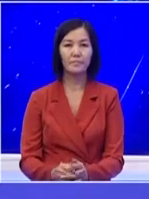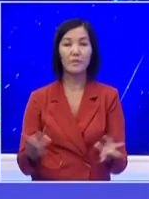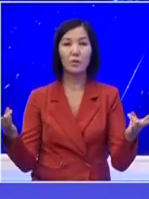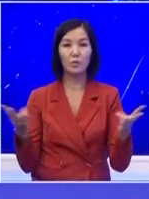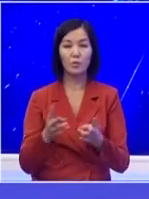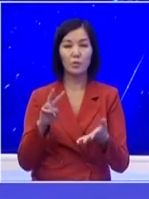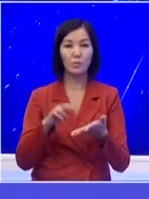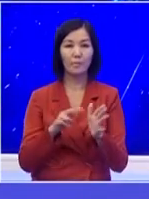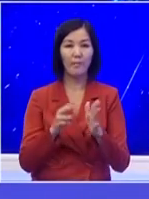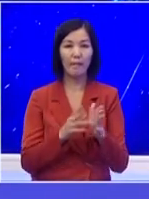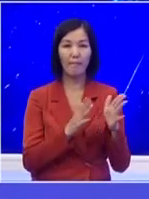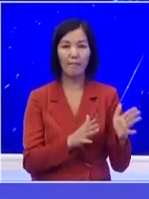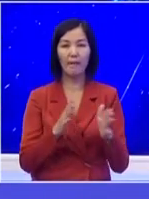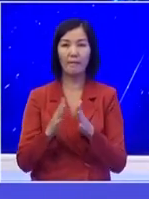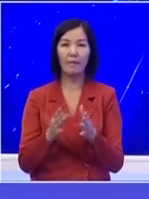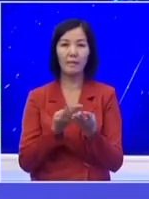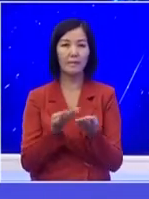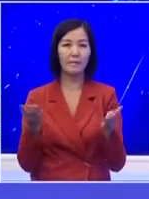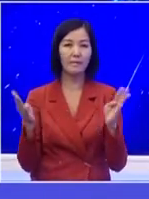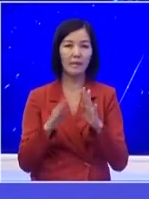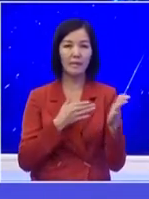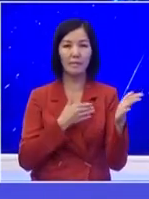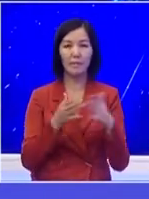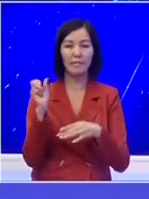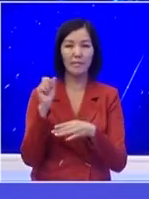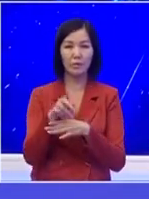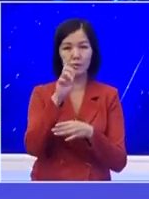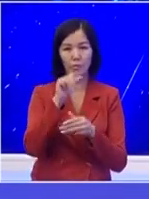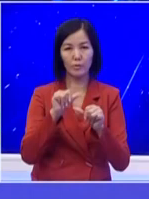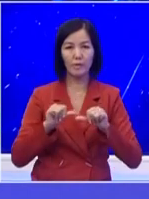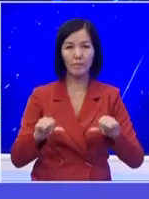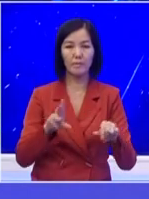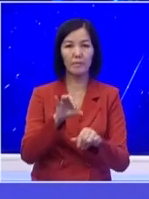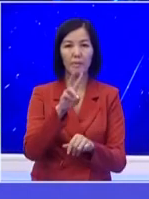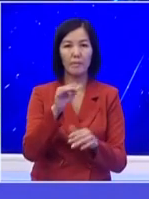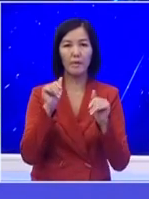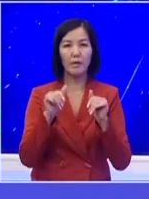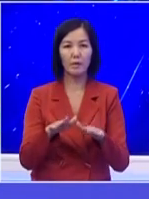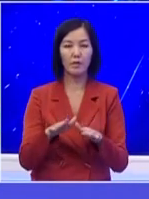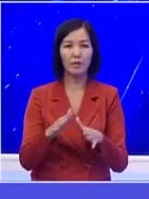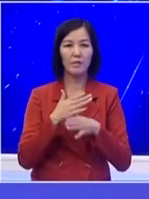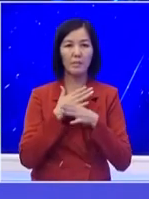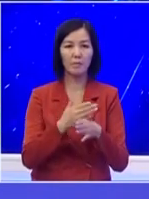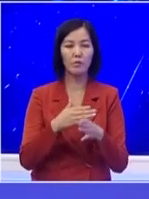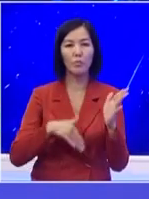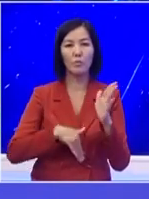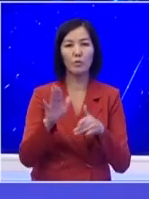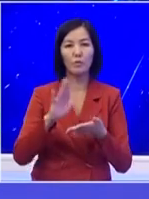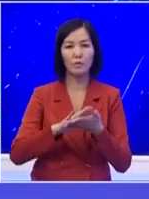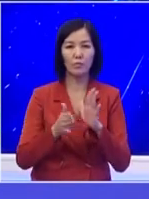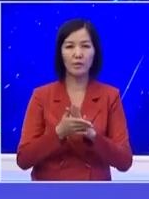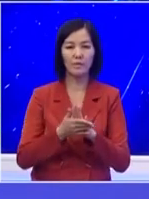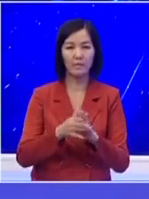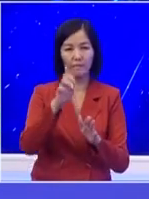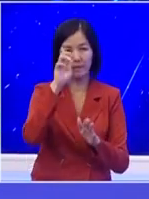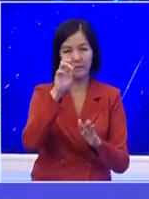Внести план поэтапного снятия карантинных мер поручил Госкомиссии Аскар Мамин. Принятию решения способствовало улучшение эпидемиологической